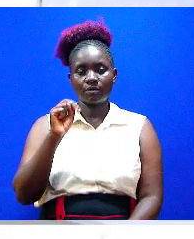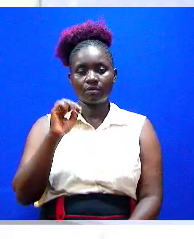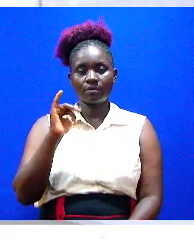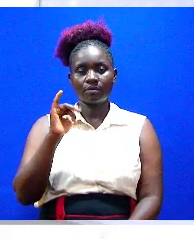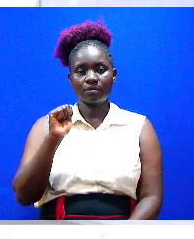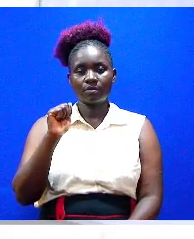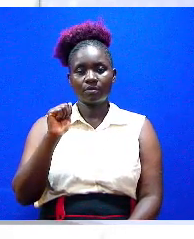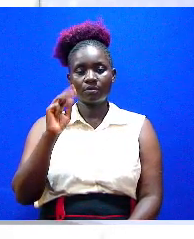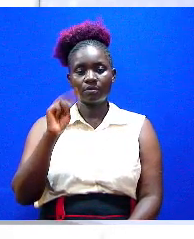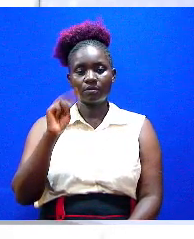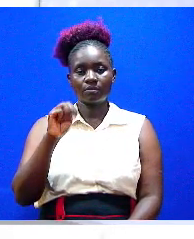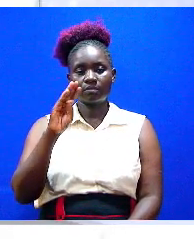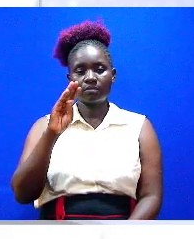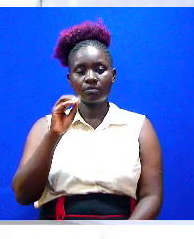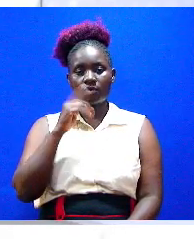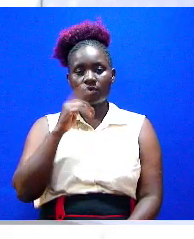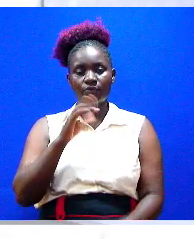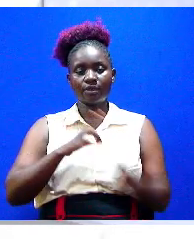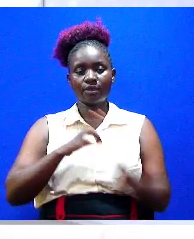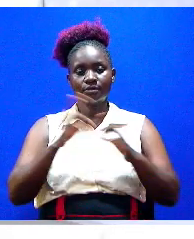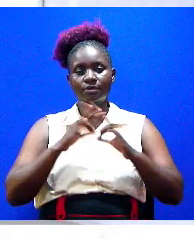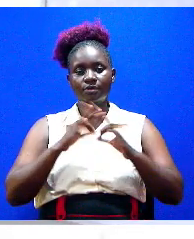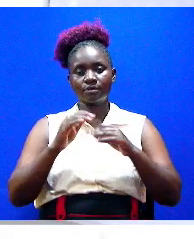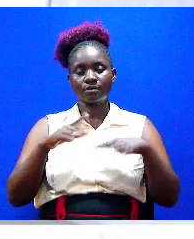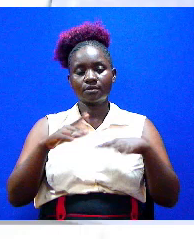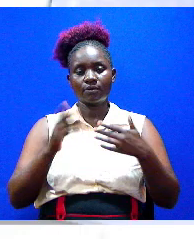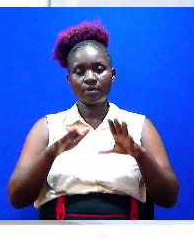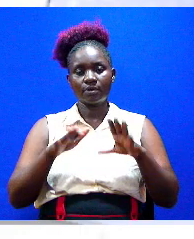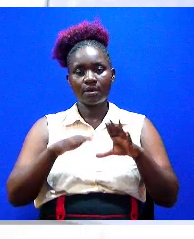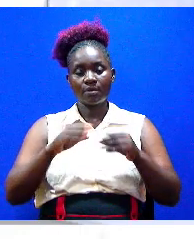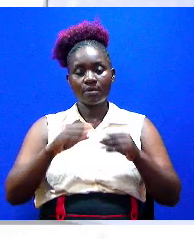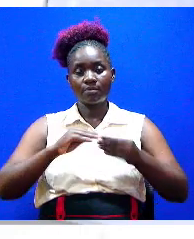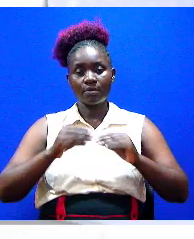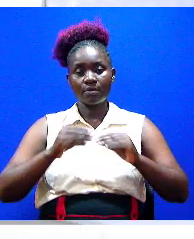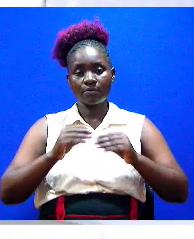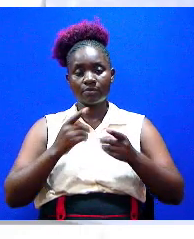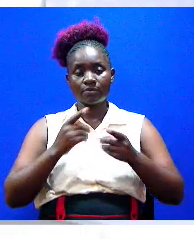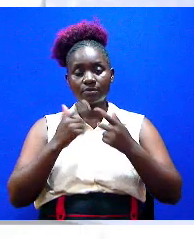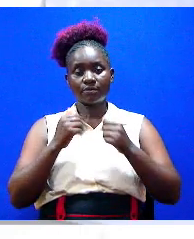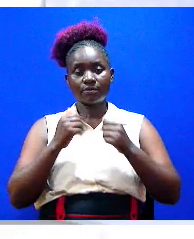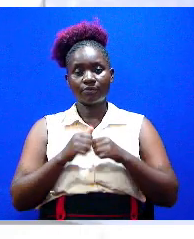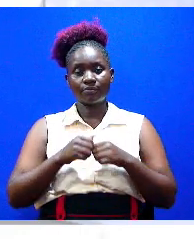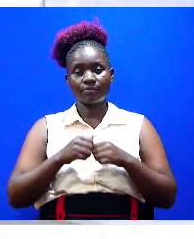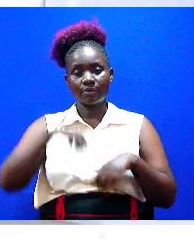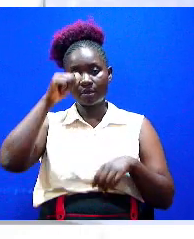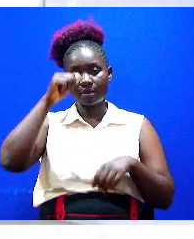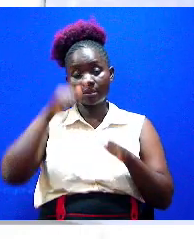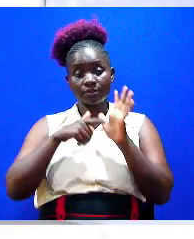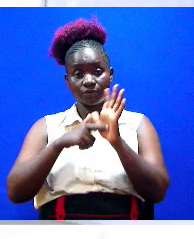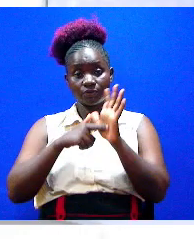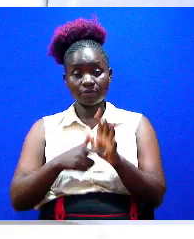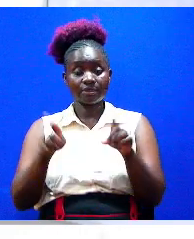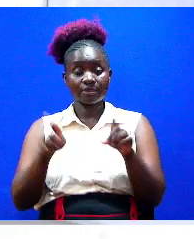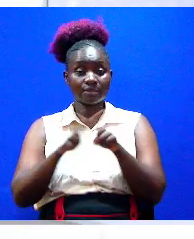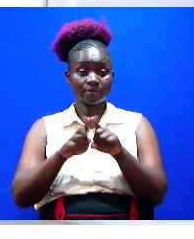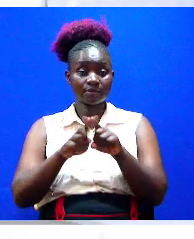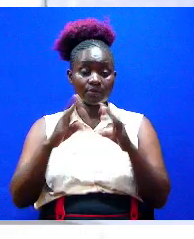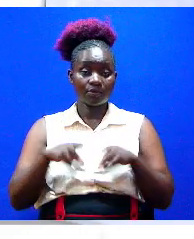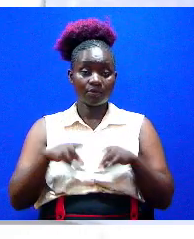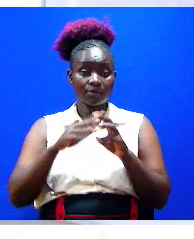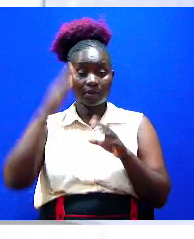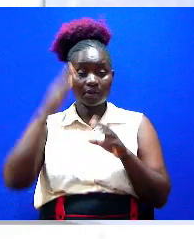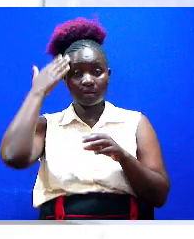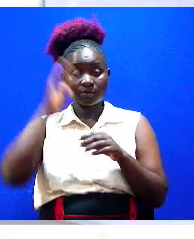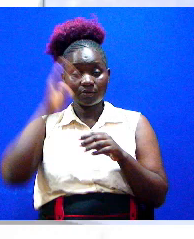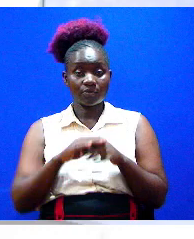bamuraba mwabo babere bagutwara obolema obubunwanya nabubwate ebimanyererio ebimo aseba sinyire gakogera